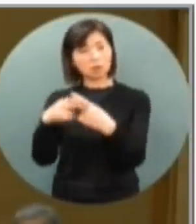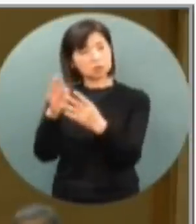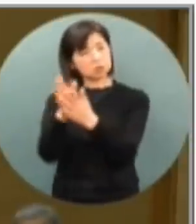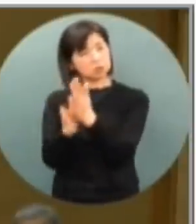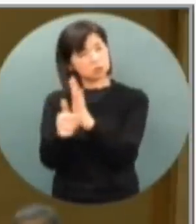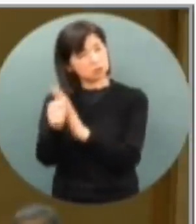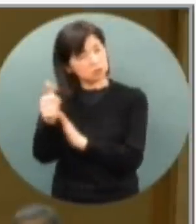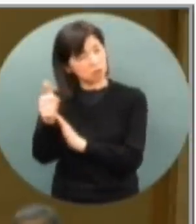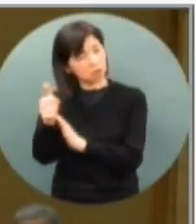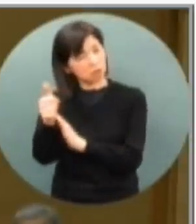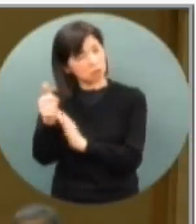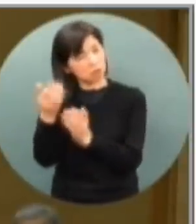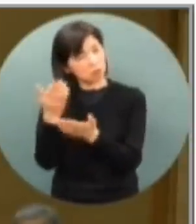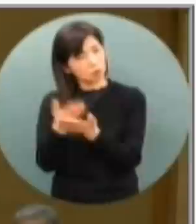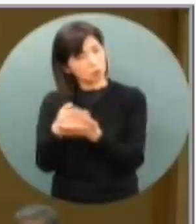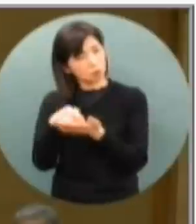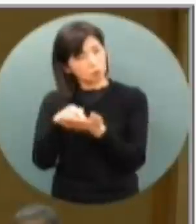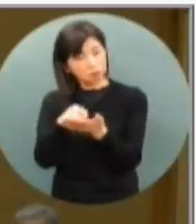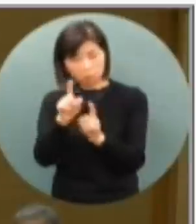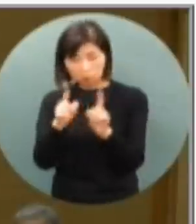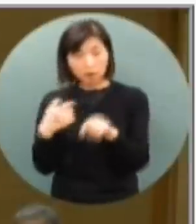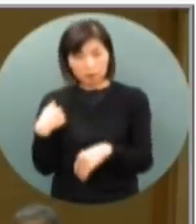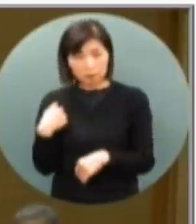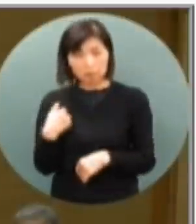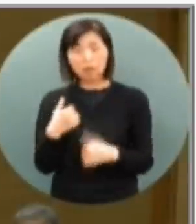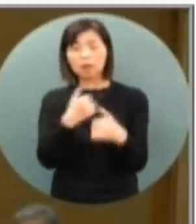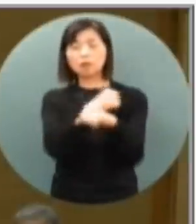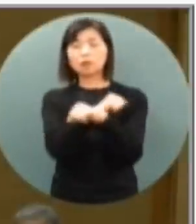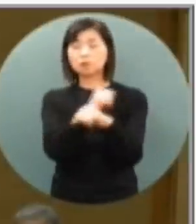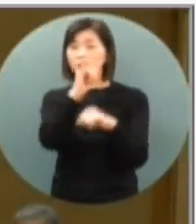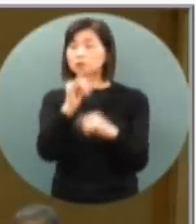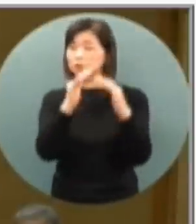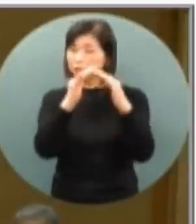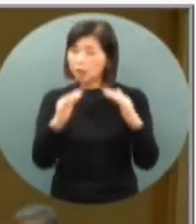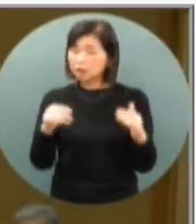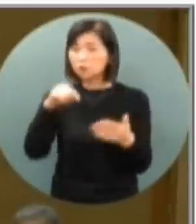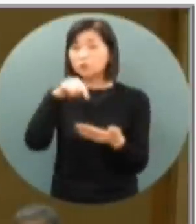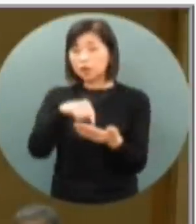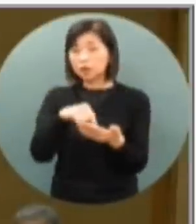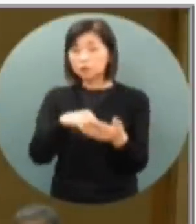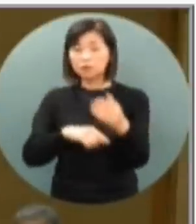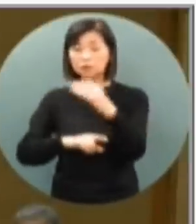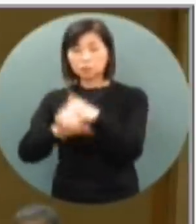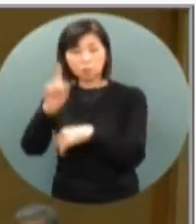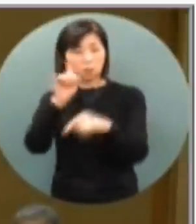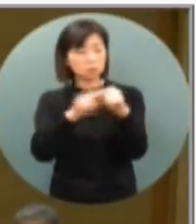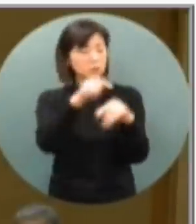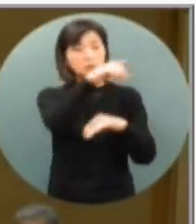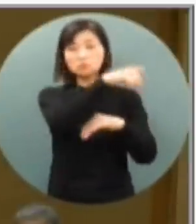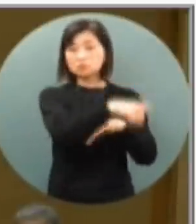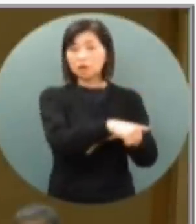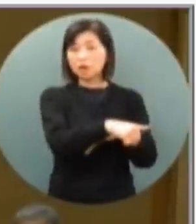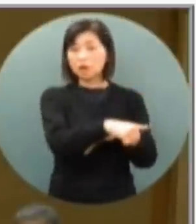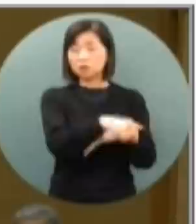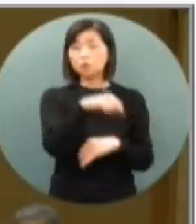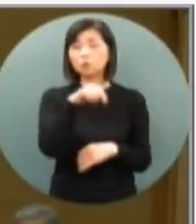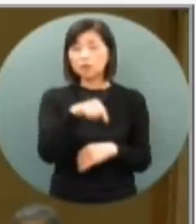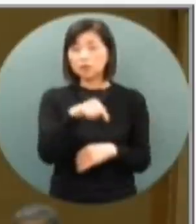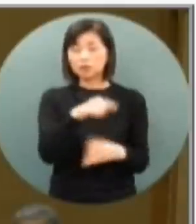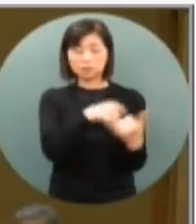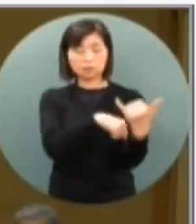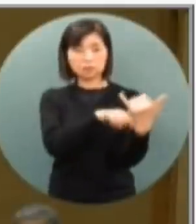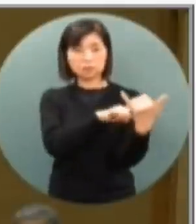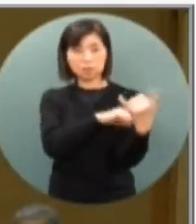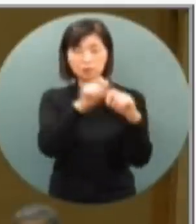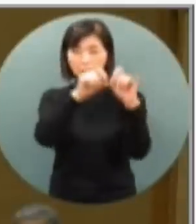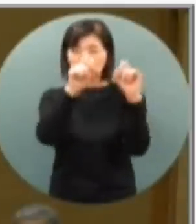かりませんが、その検討委員会の中で少なくとも党中制の中に、人権問題の